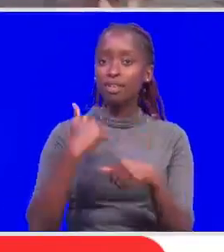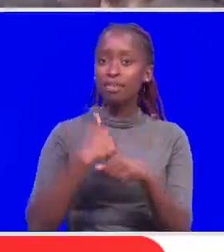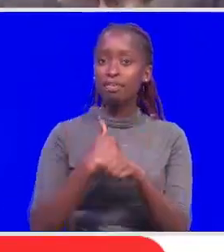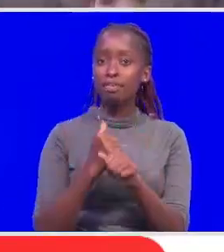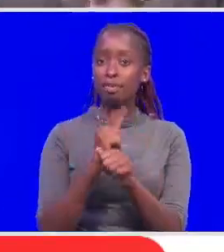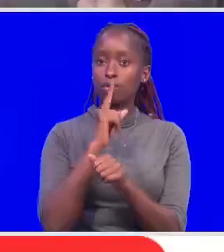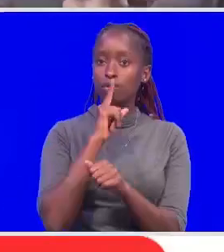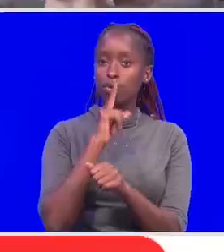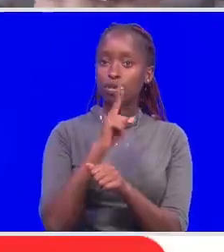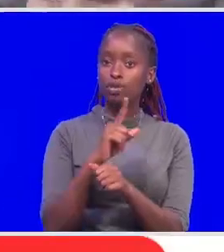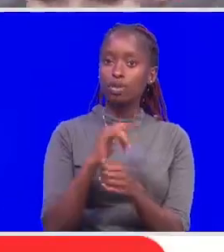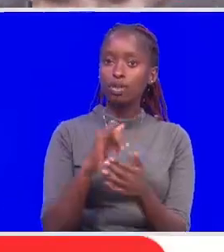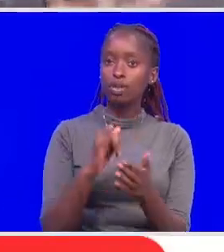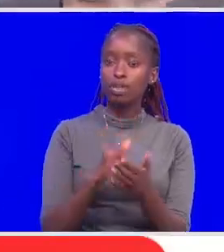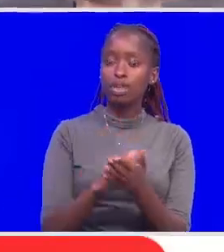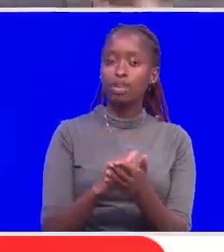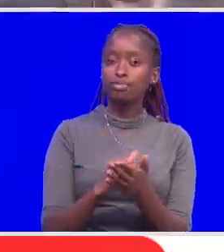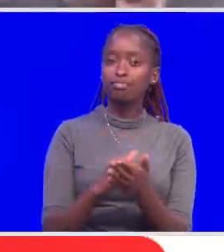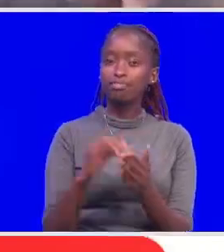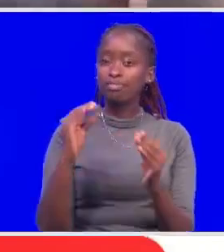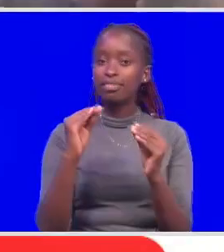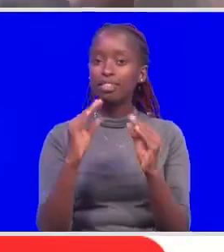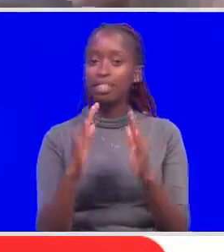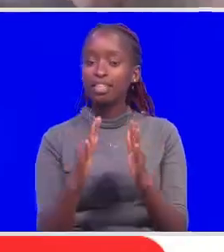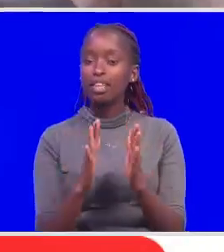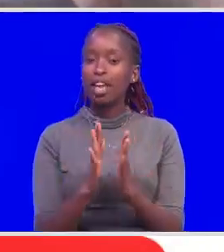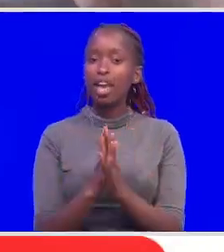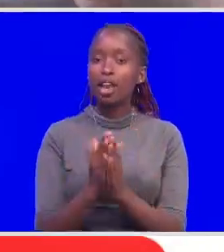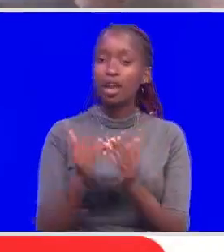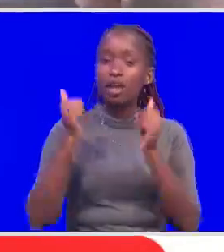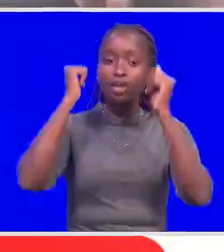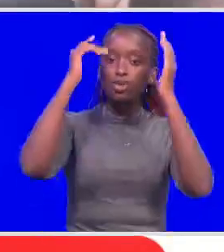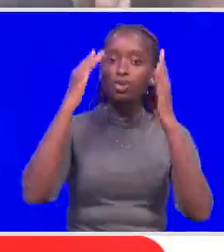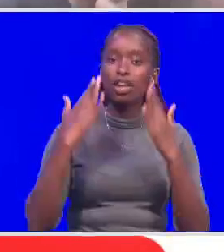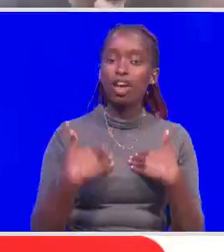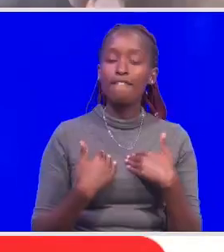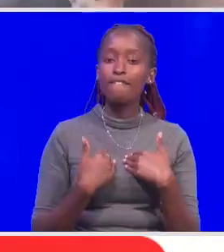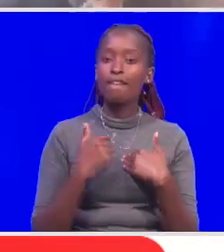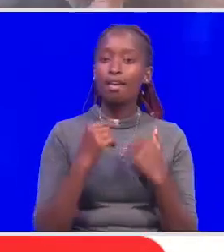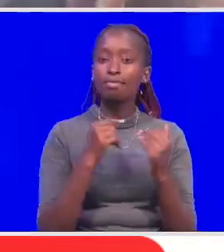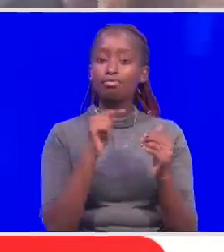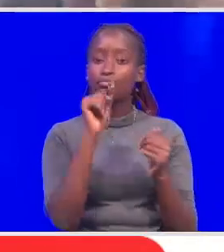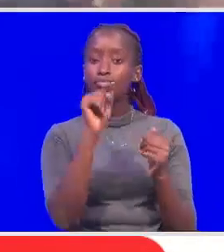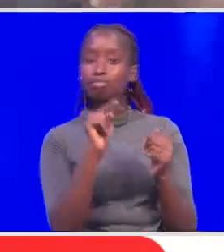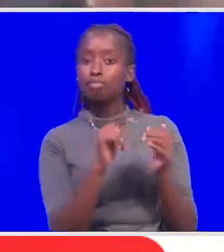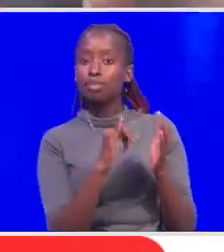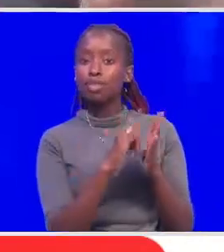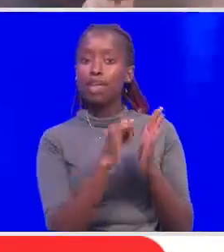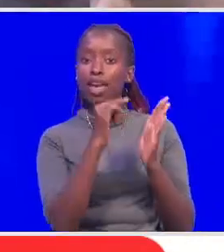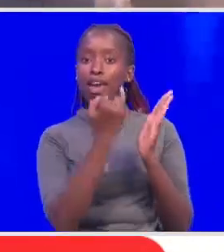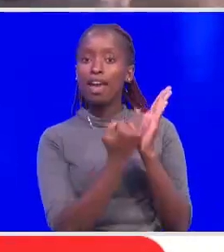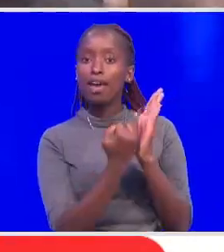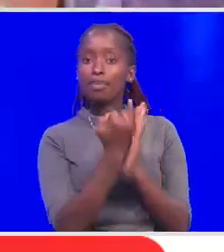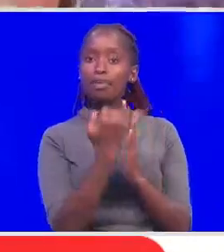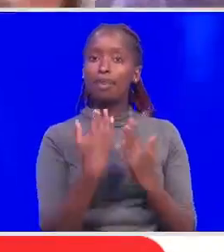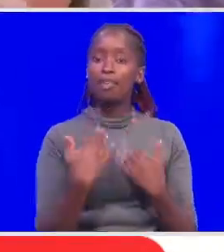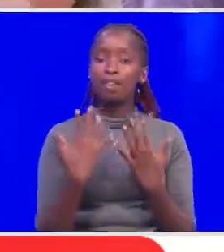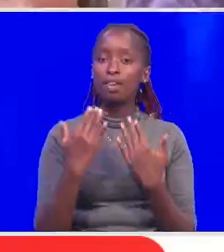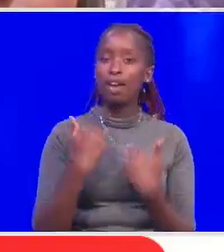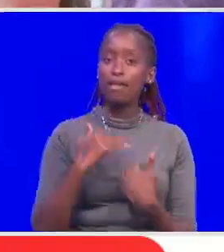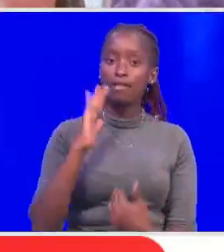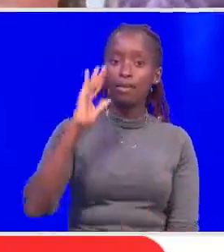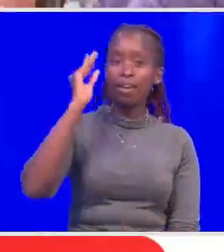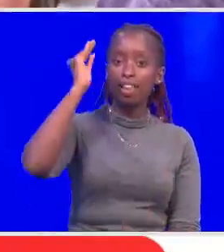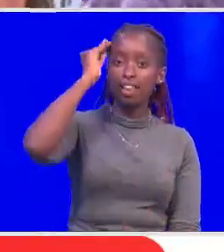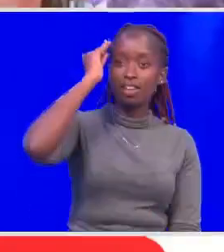pupil teacher ratio is improved. And therefore we are going to have a very good education program for our children. Watoto